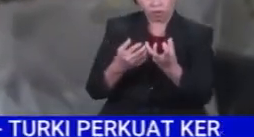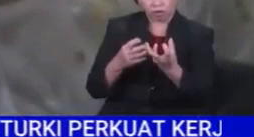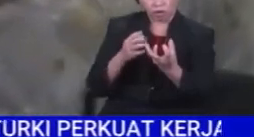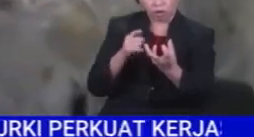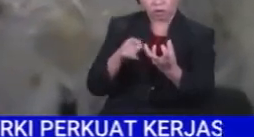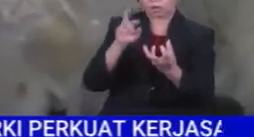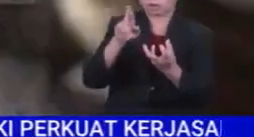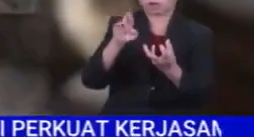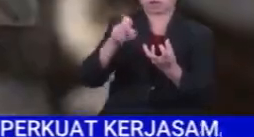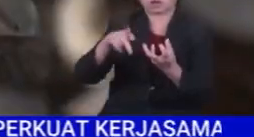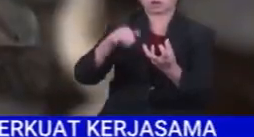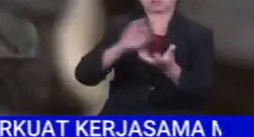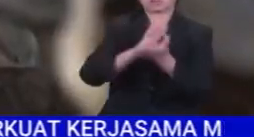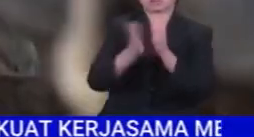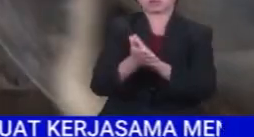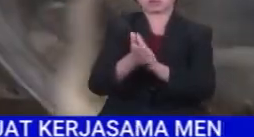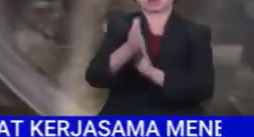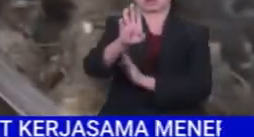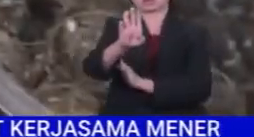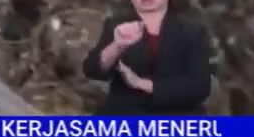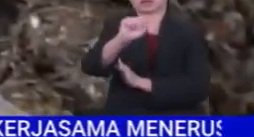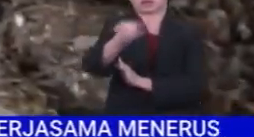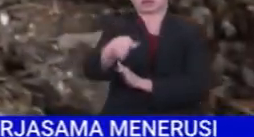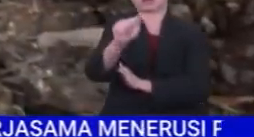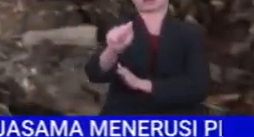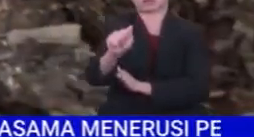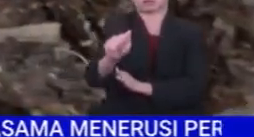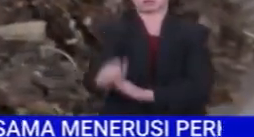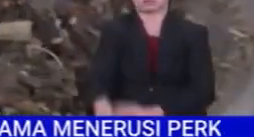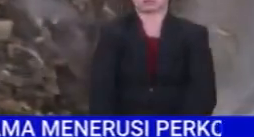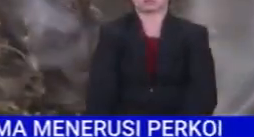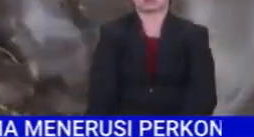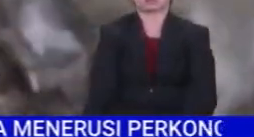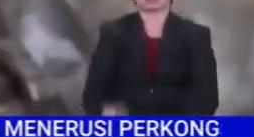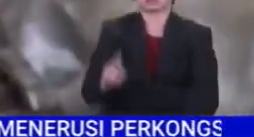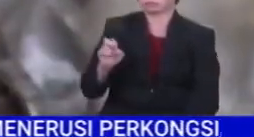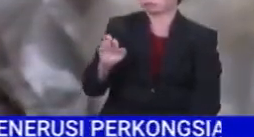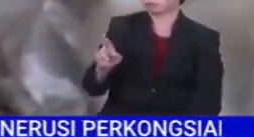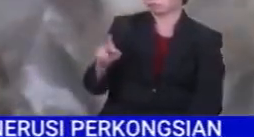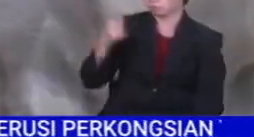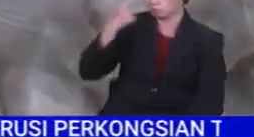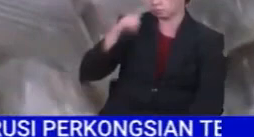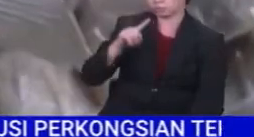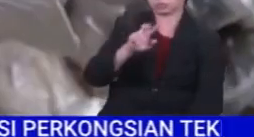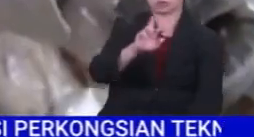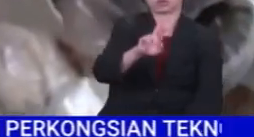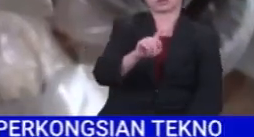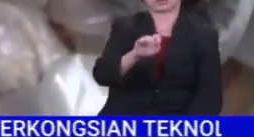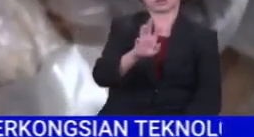akan dijadikan baju organik Nur Aqila Arbain RTM